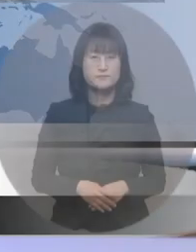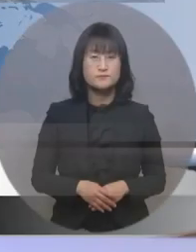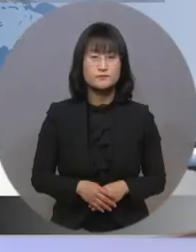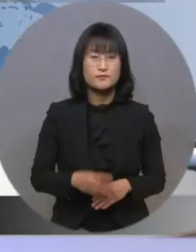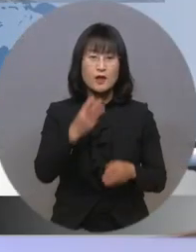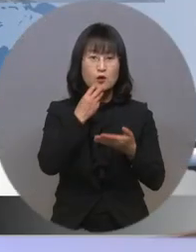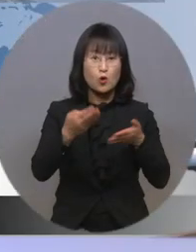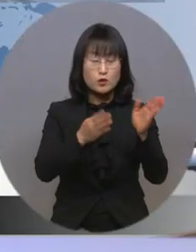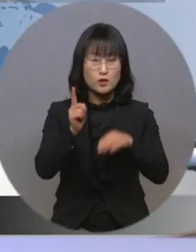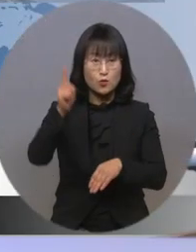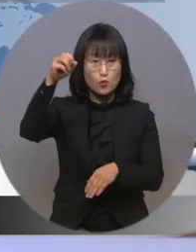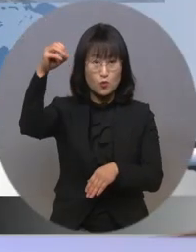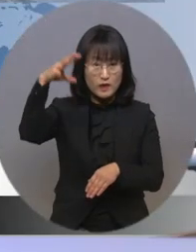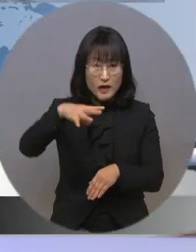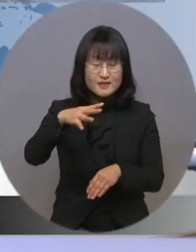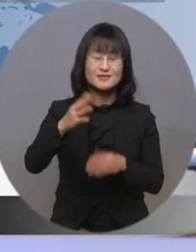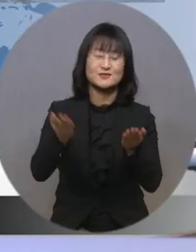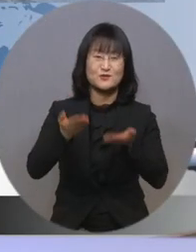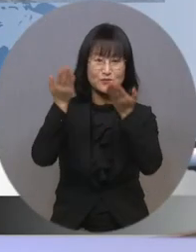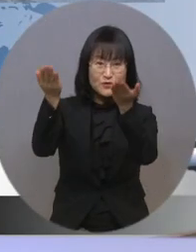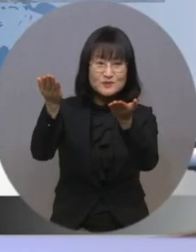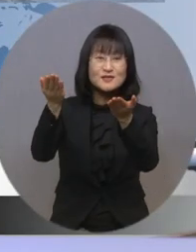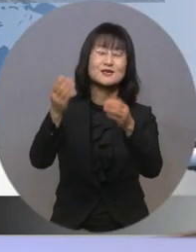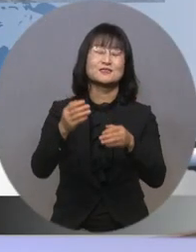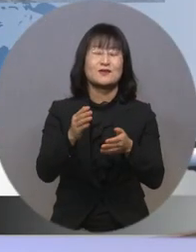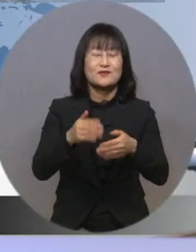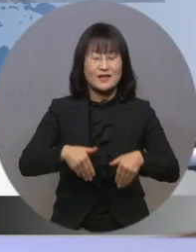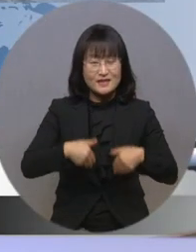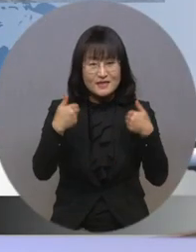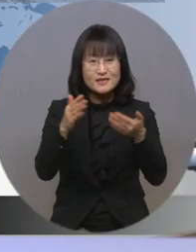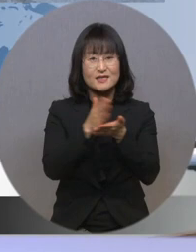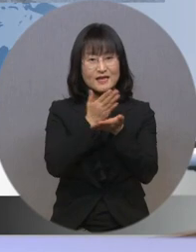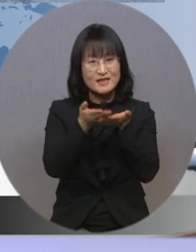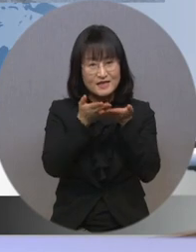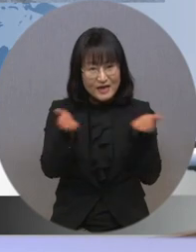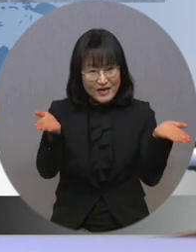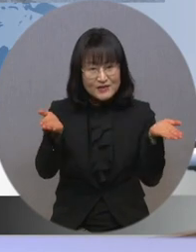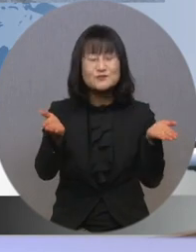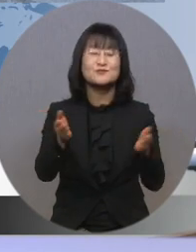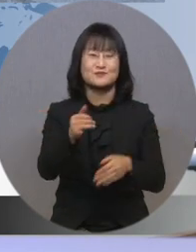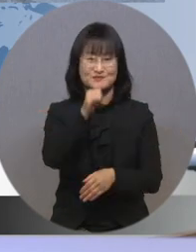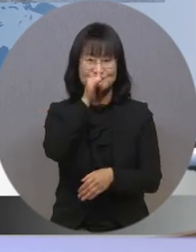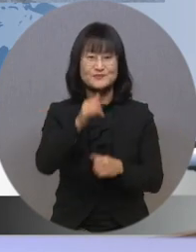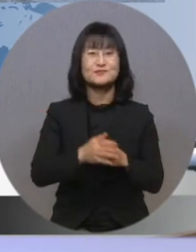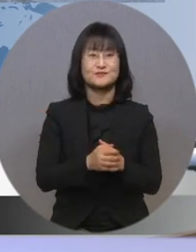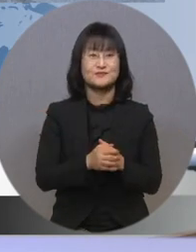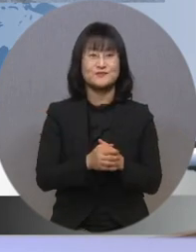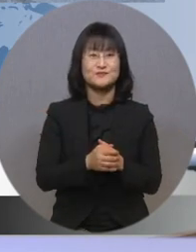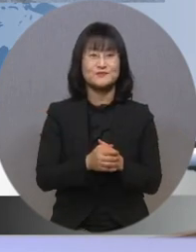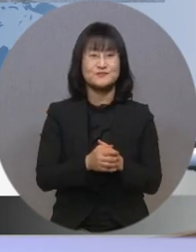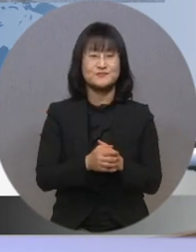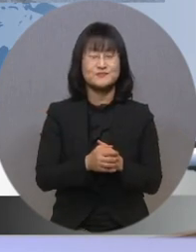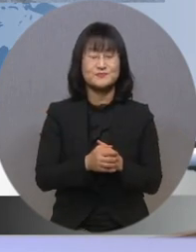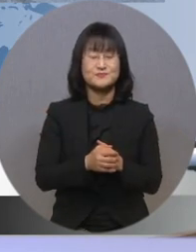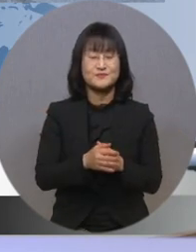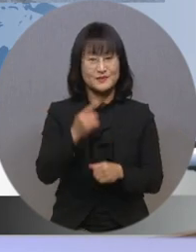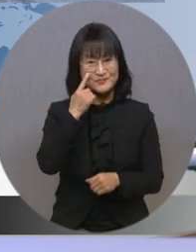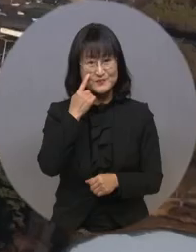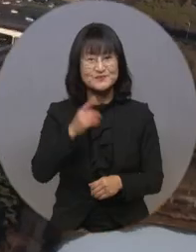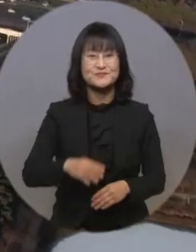경기도 고양시에서 봉사를 통해 따뜻한 나눔을 전하는 자리가 열렸습니다. 현장에 권용찬 기자가